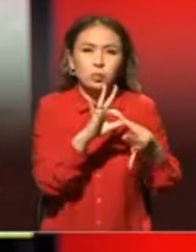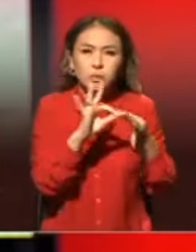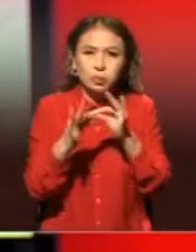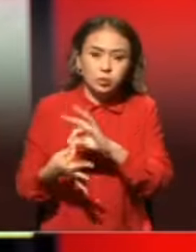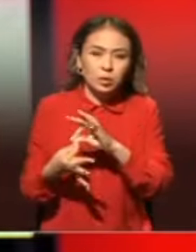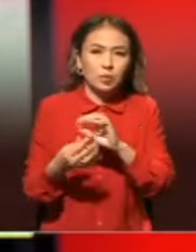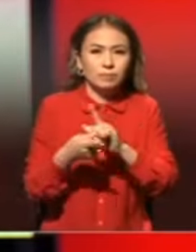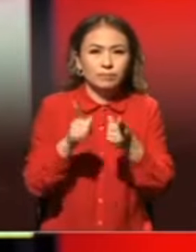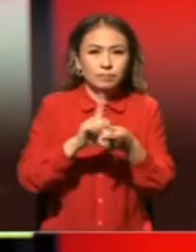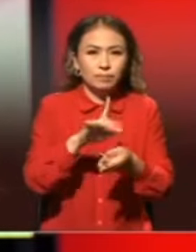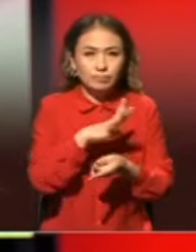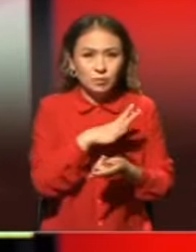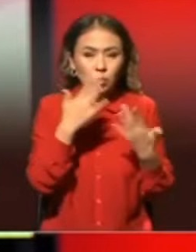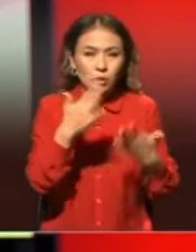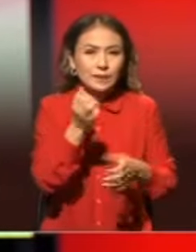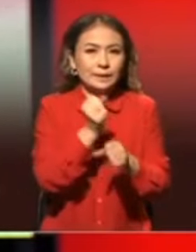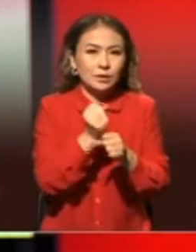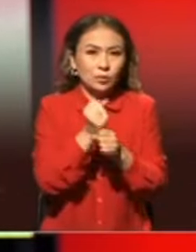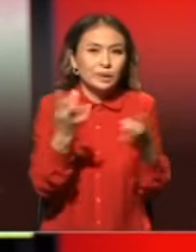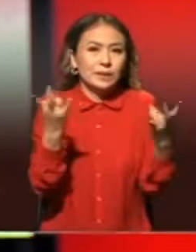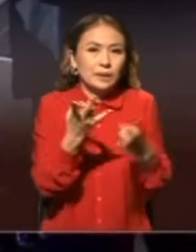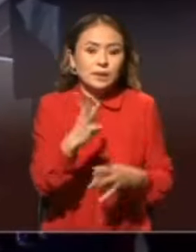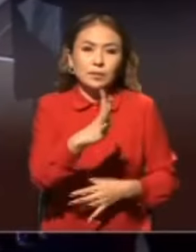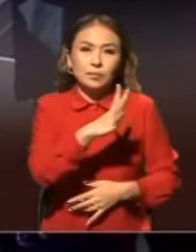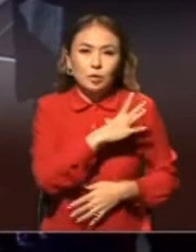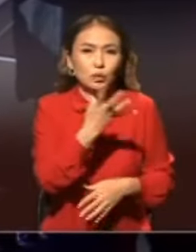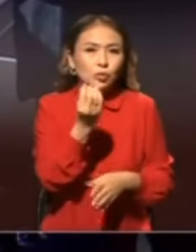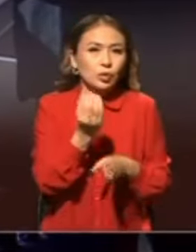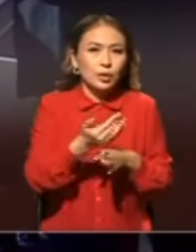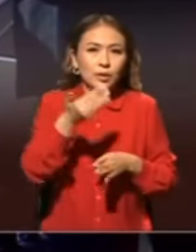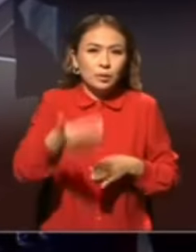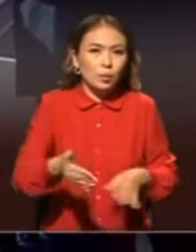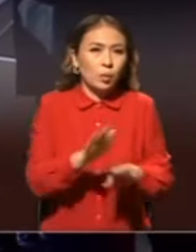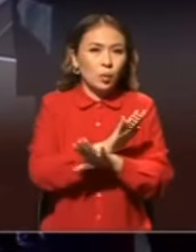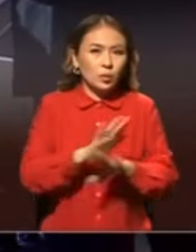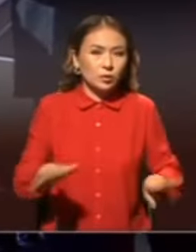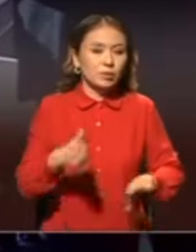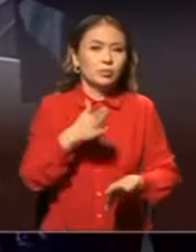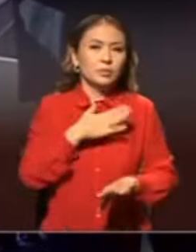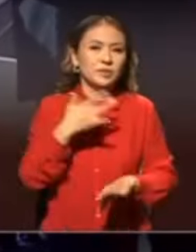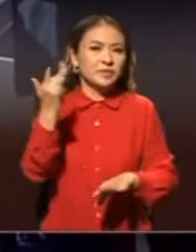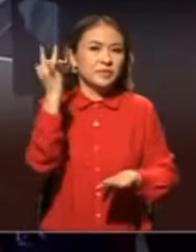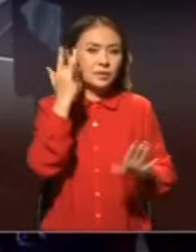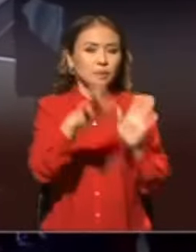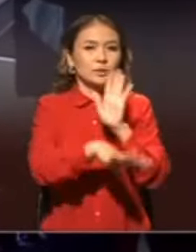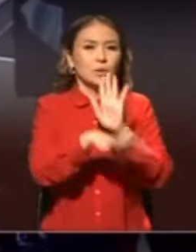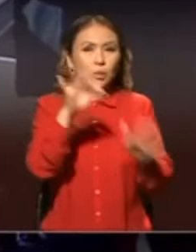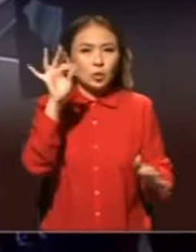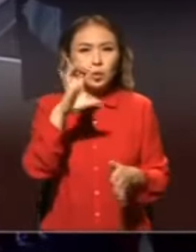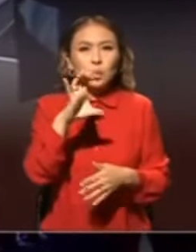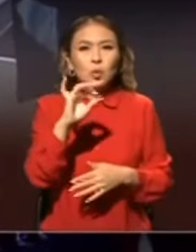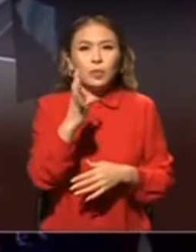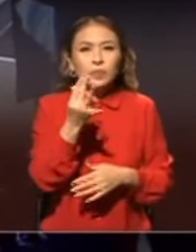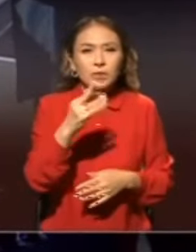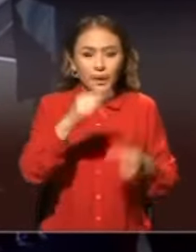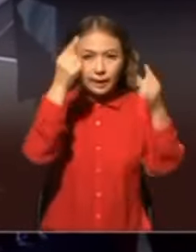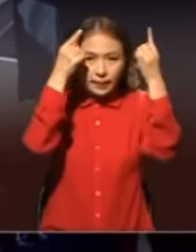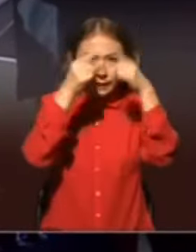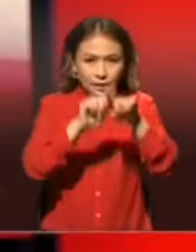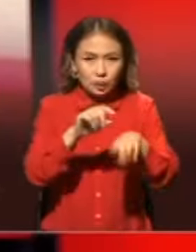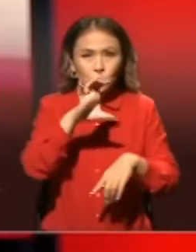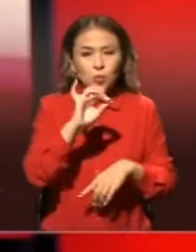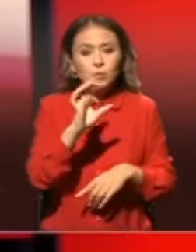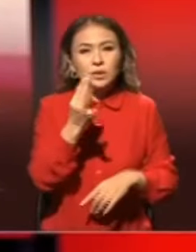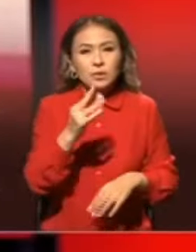өзгертті. Біз осыны істеуіміз керек еді. Әлде де кеш емес, істеуіміз керек. Біз келеміз де тыңайтқышты субсидиялаймыз, техниканы